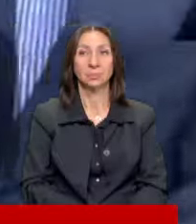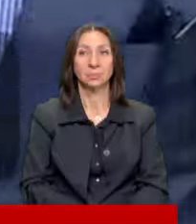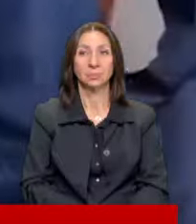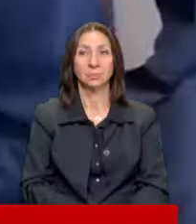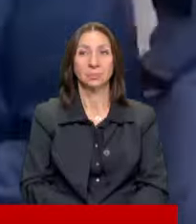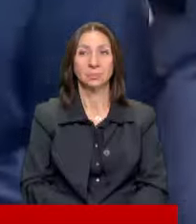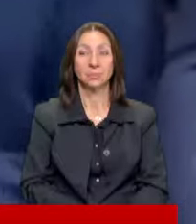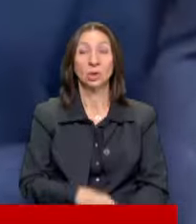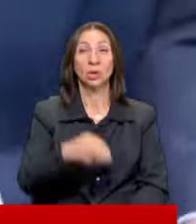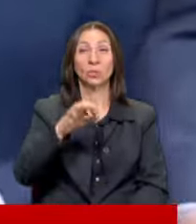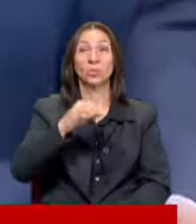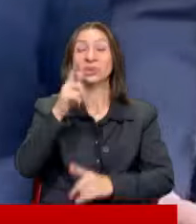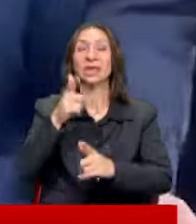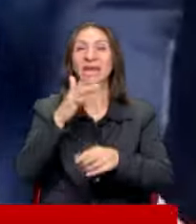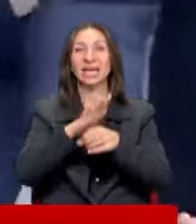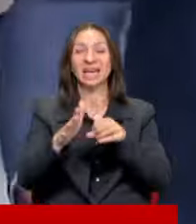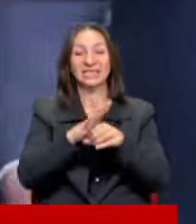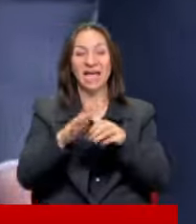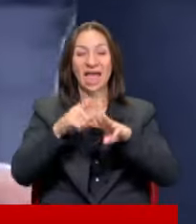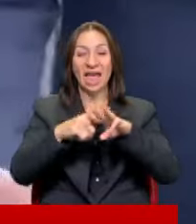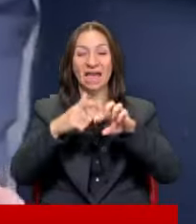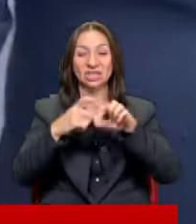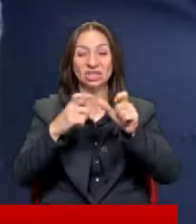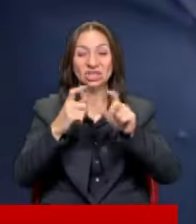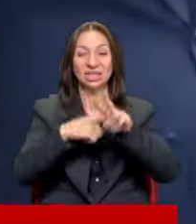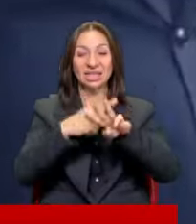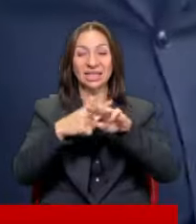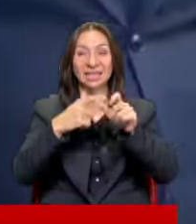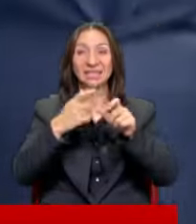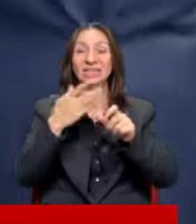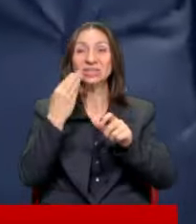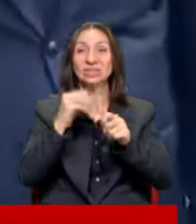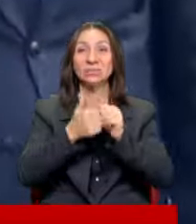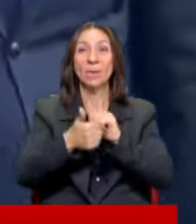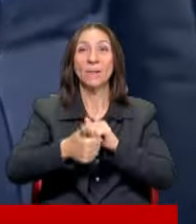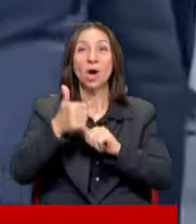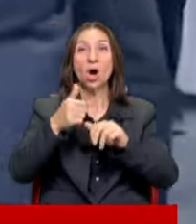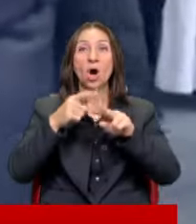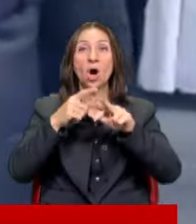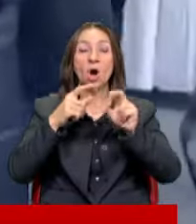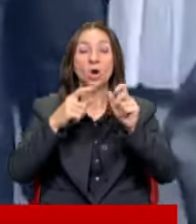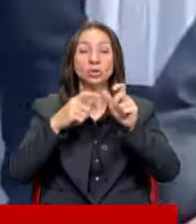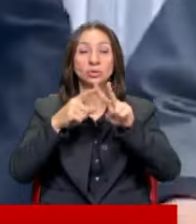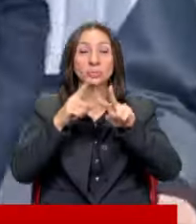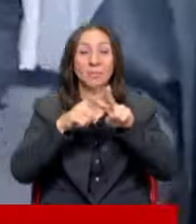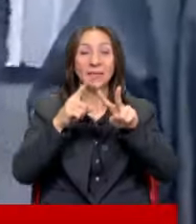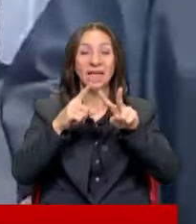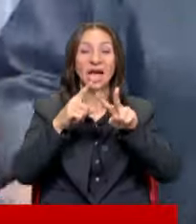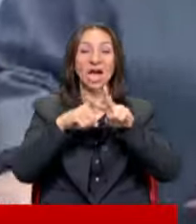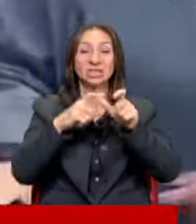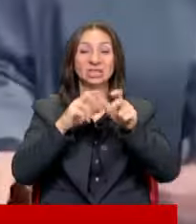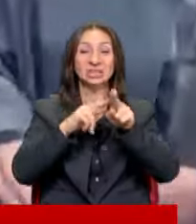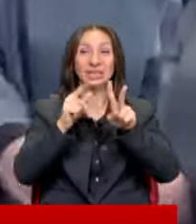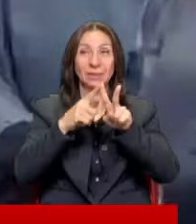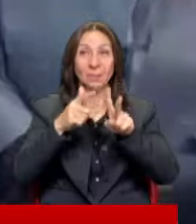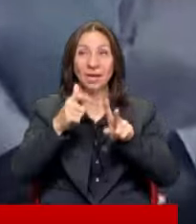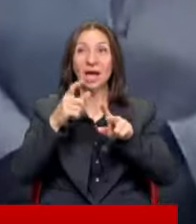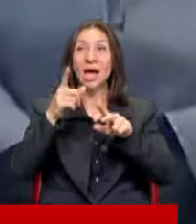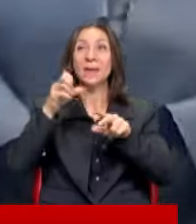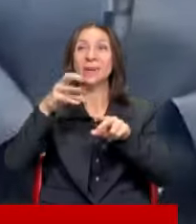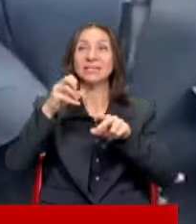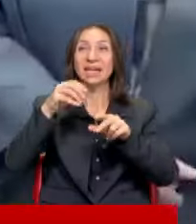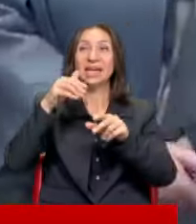sayım bu görüntüler Kayseri Eres kaydedilmişti genç ve spor bakanı Kayseri milletvekili Hulusi